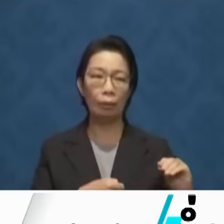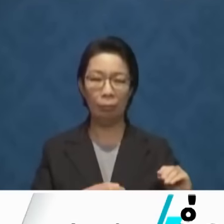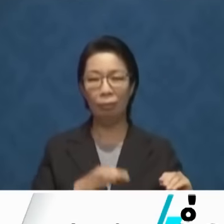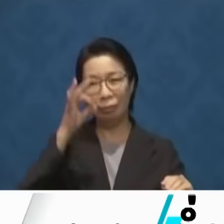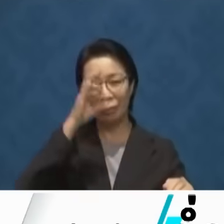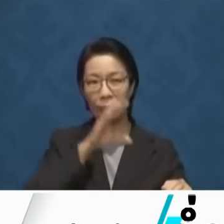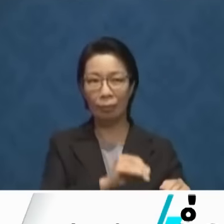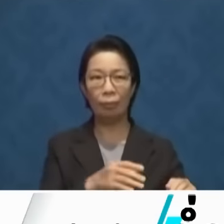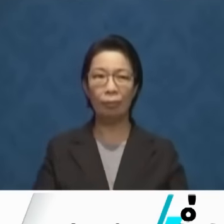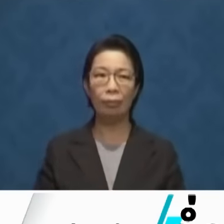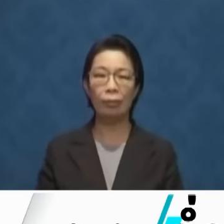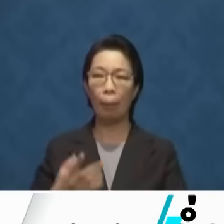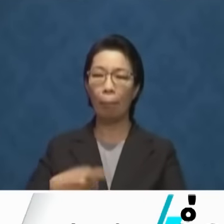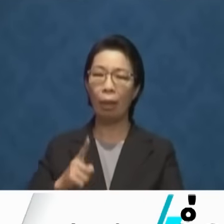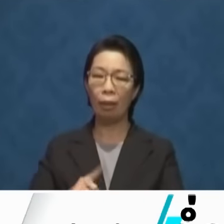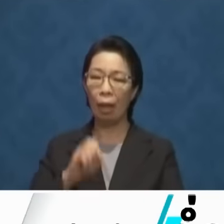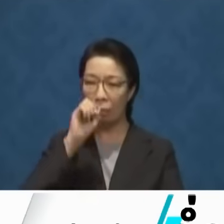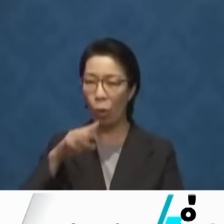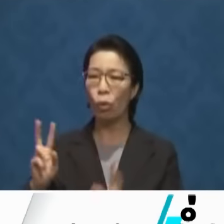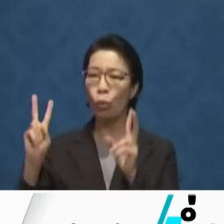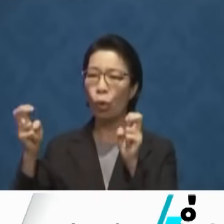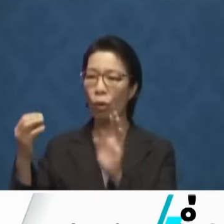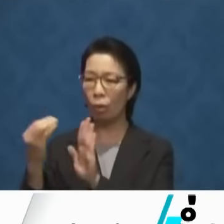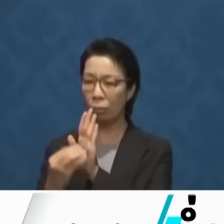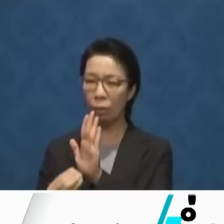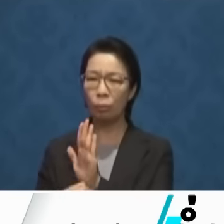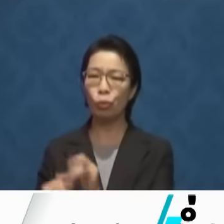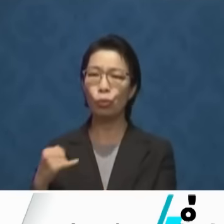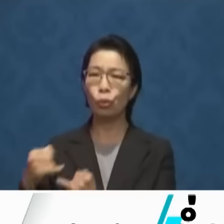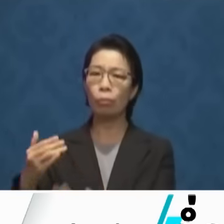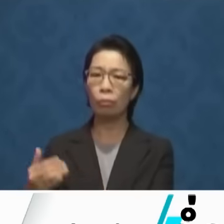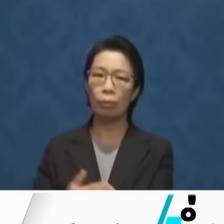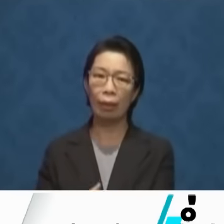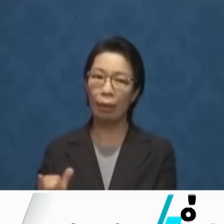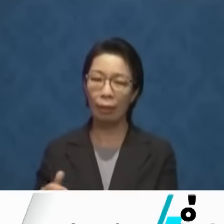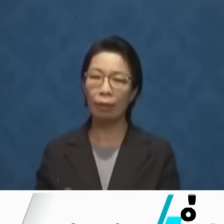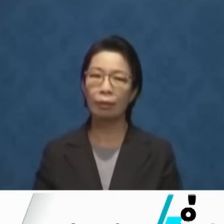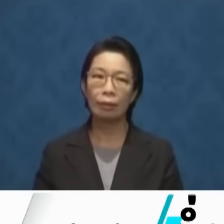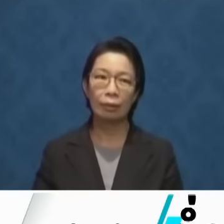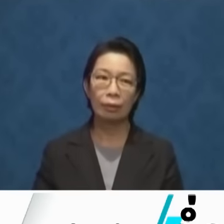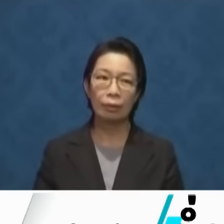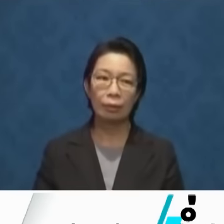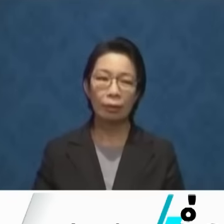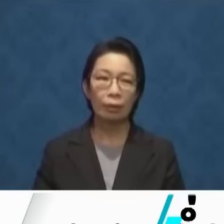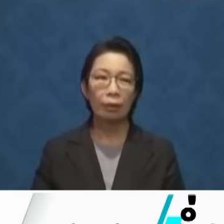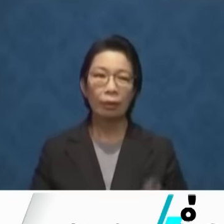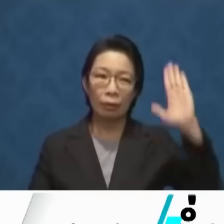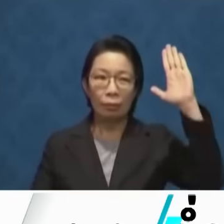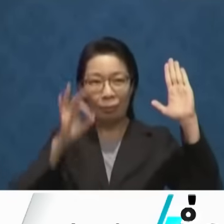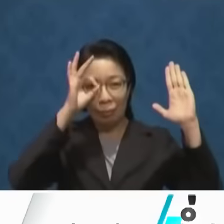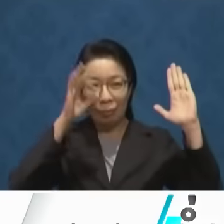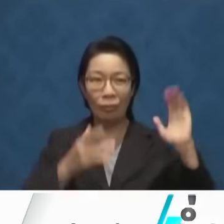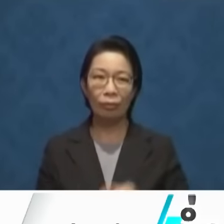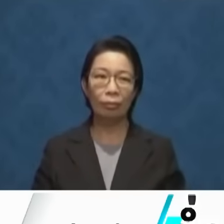ตินี้คือถ้าท่านบอกว่ายตินี้สำคัญอ้าวแล้วทำไมท่านไม่มาร่วมประชุมอ่ะดังนั้นก็เสนอขอนับองค์ประ